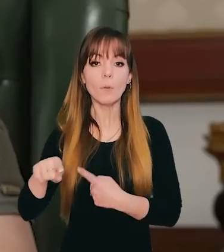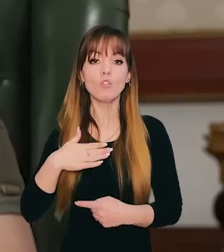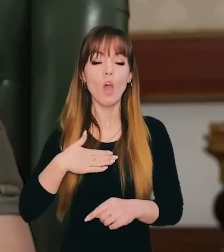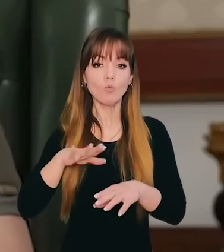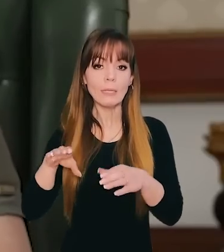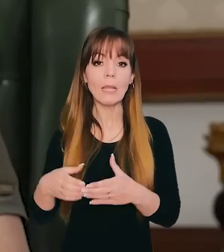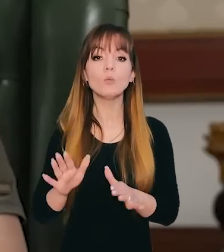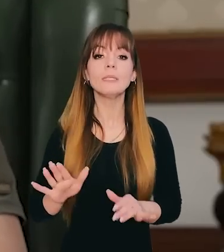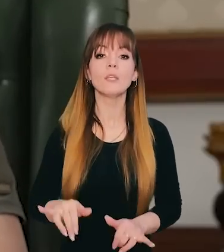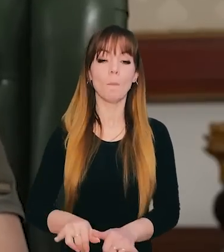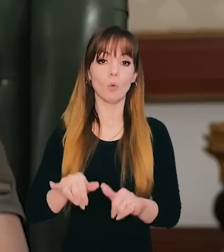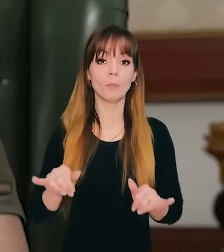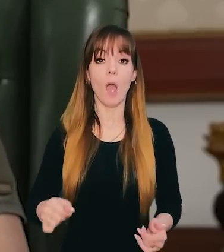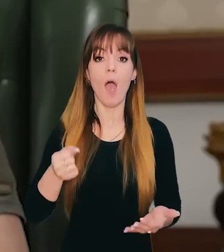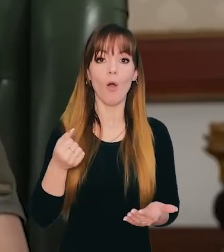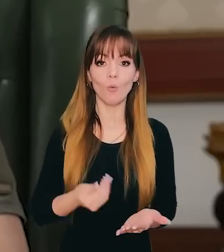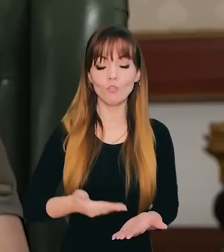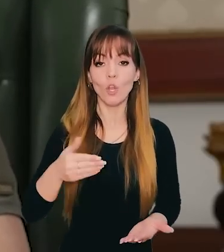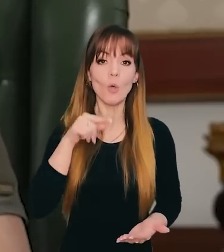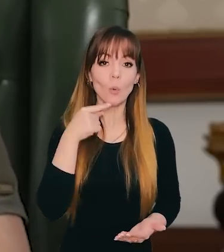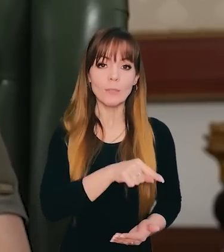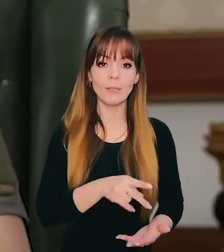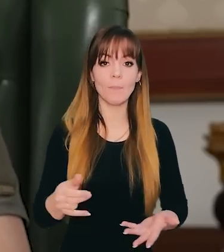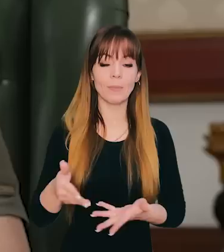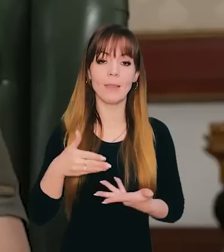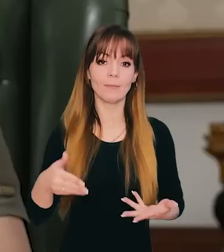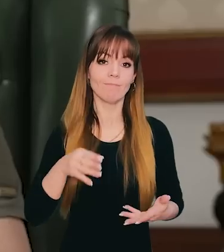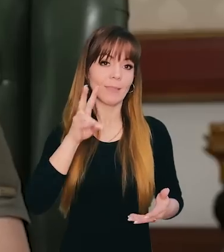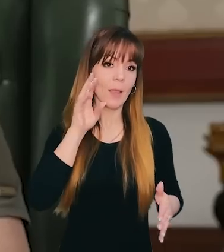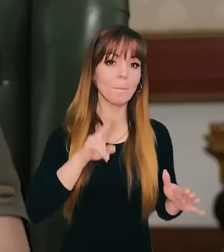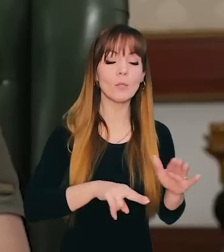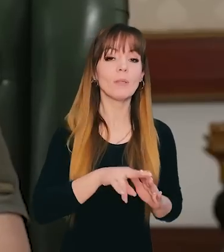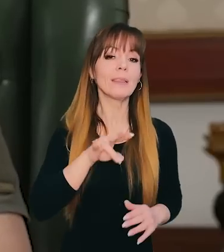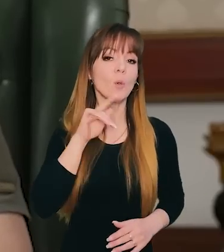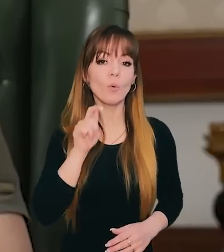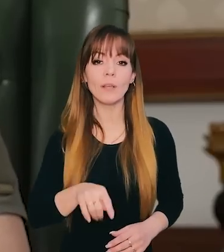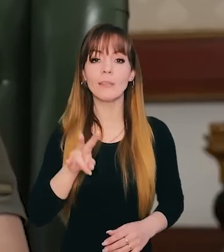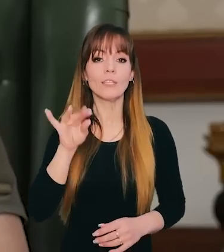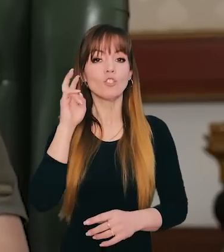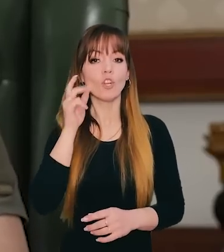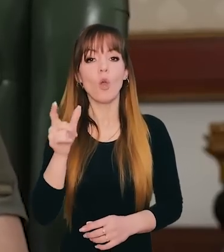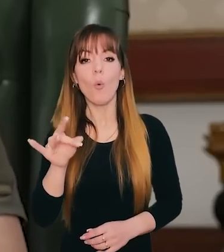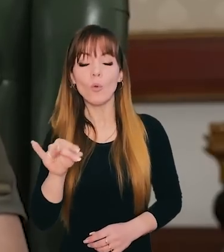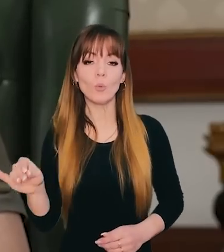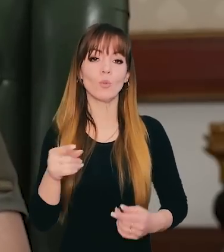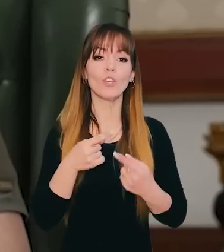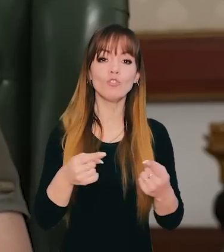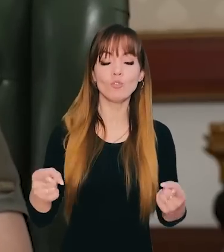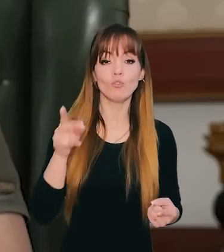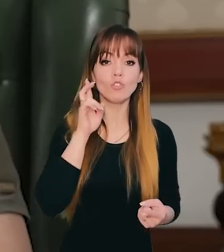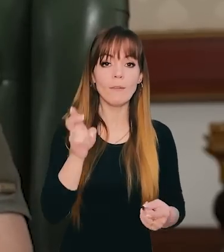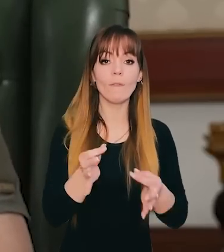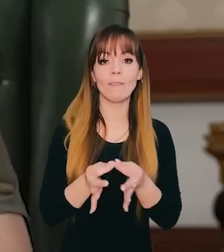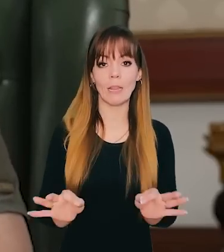ми нашу єдність тільки посилюємо а отже Росія нас не Підкорити ні України ні Чорногорії ні